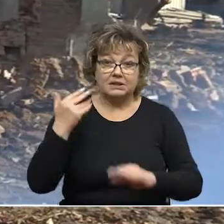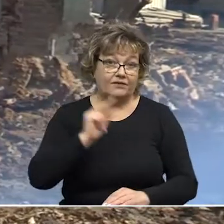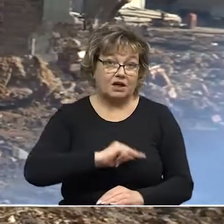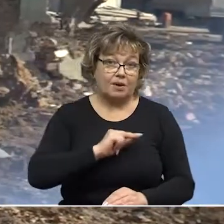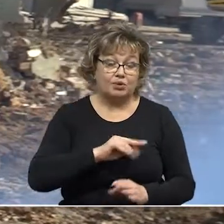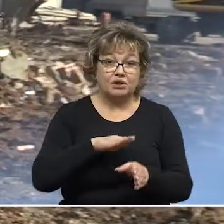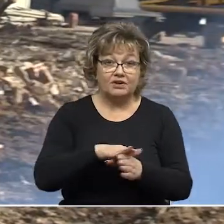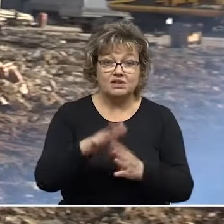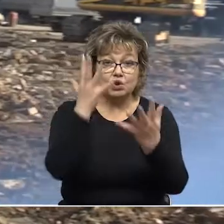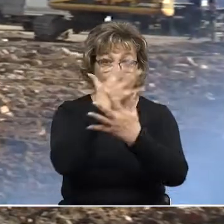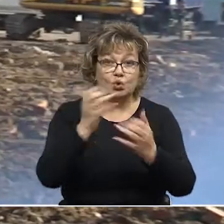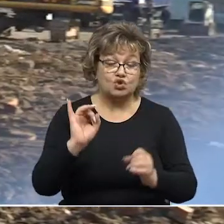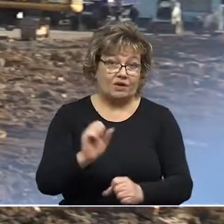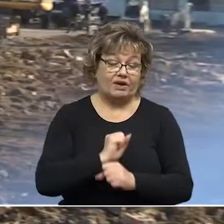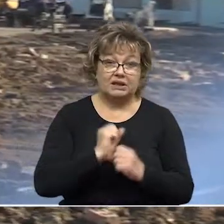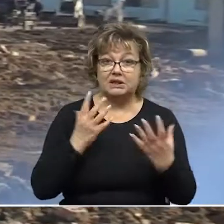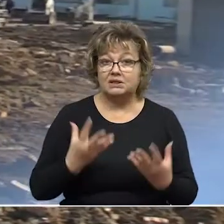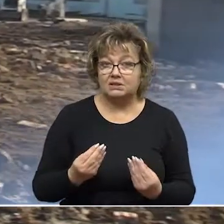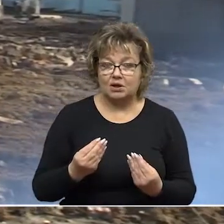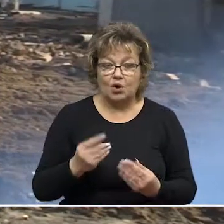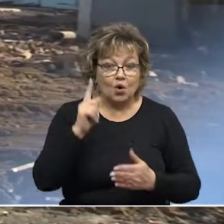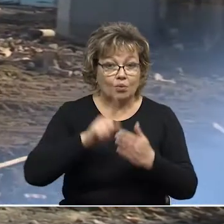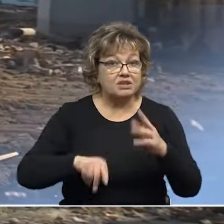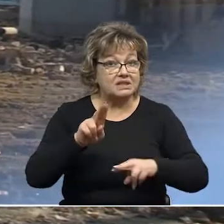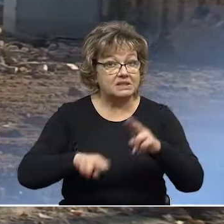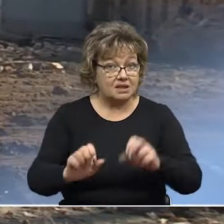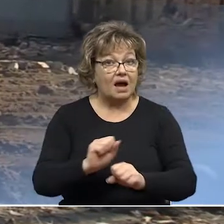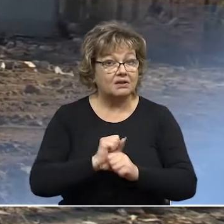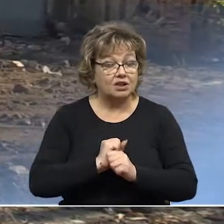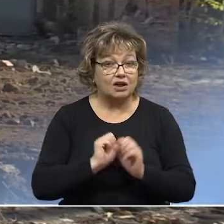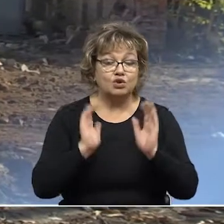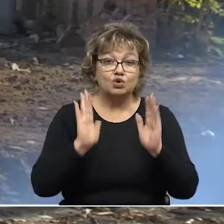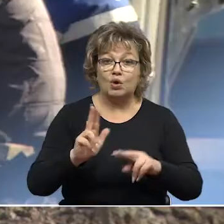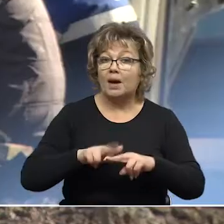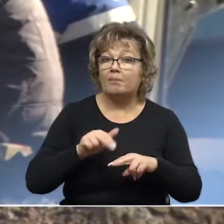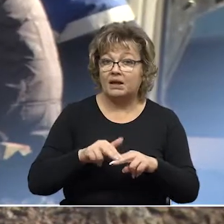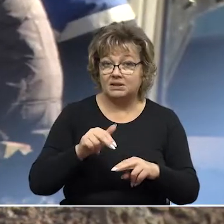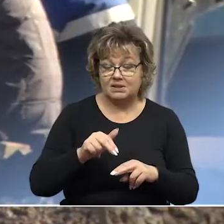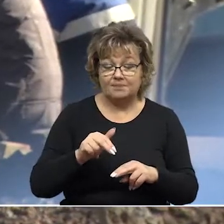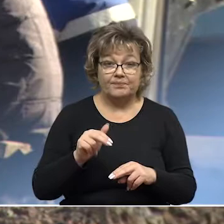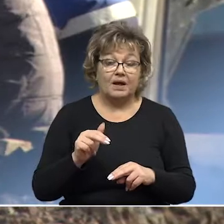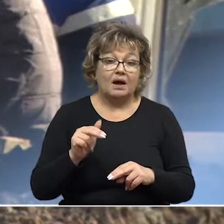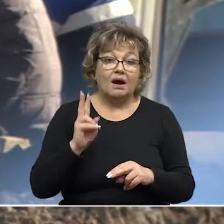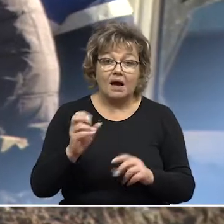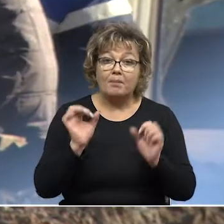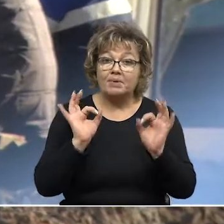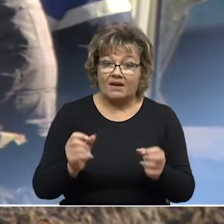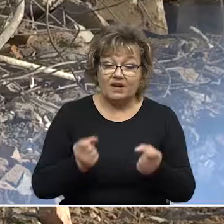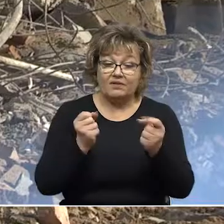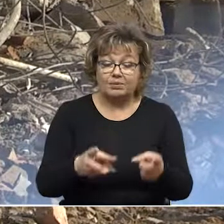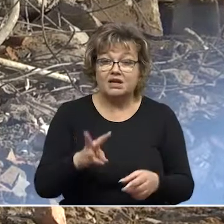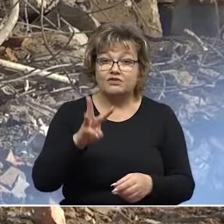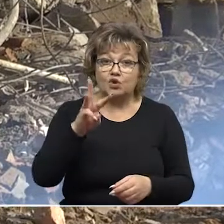недавно работы и вовсе велись под покровом ночи и выходные дни. Убедить строителей отдыхать удалось лишь полиции. Как правильно выбрасывать